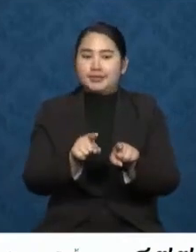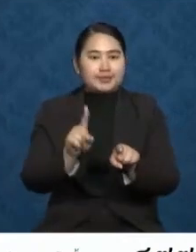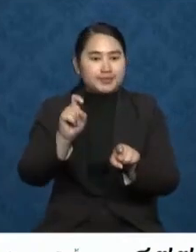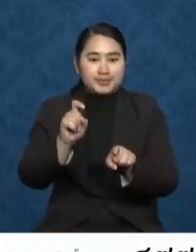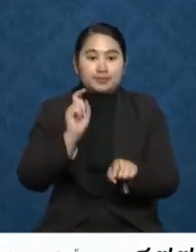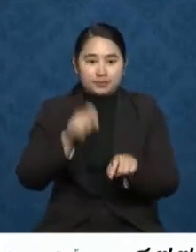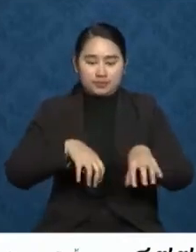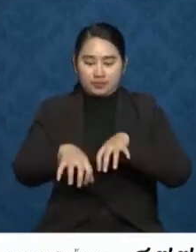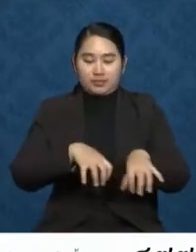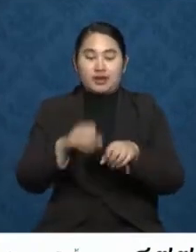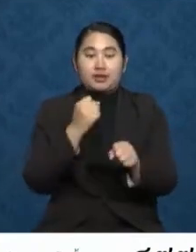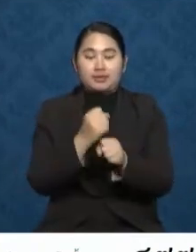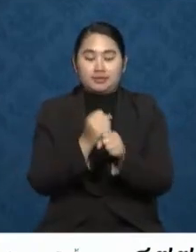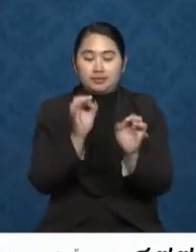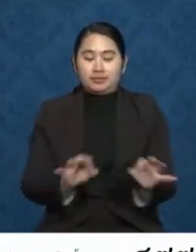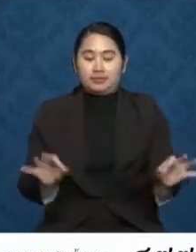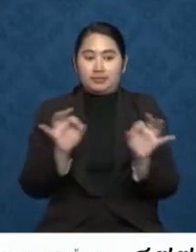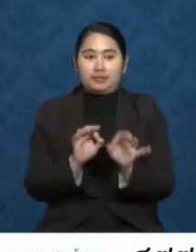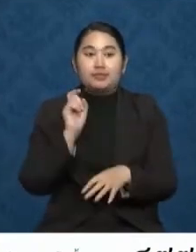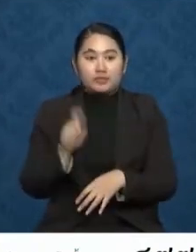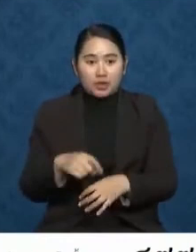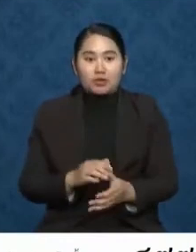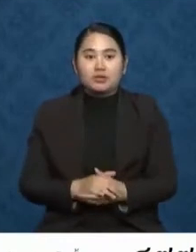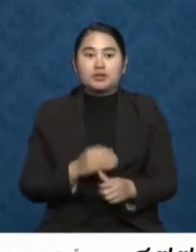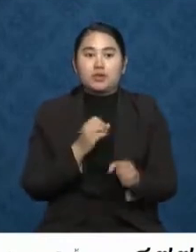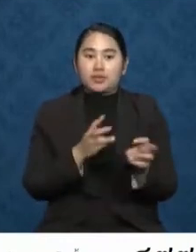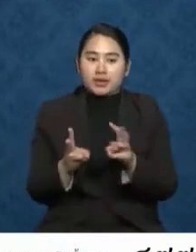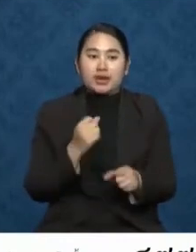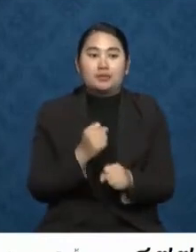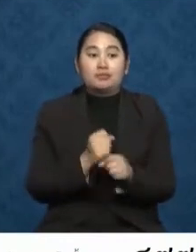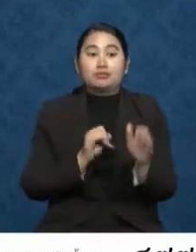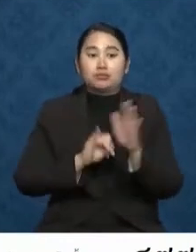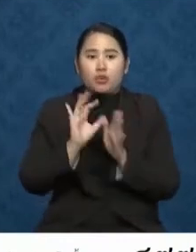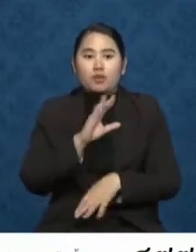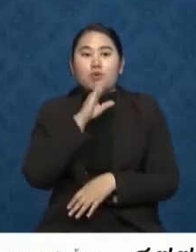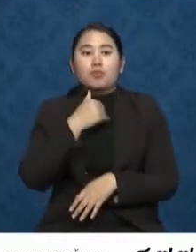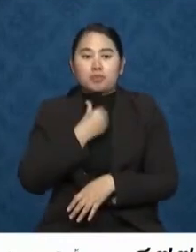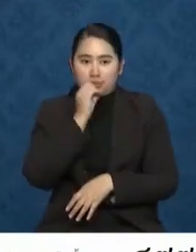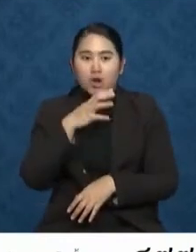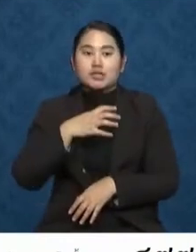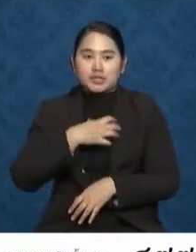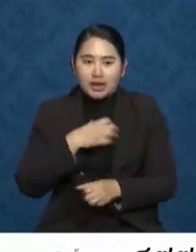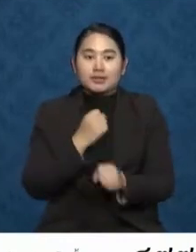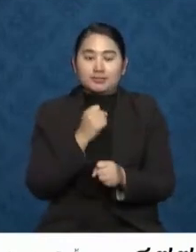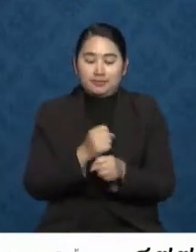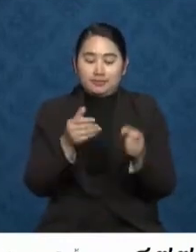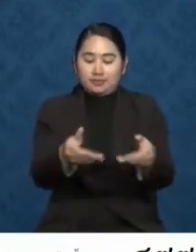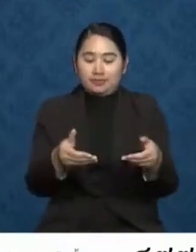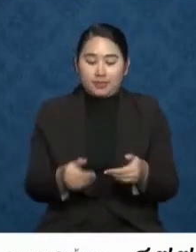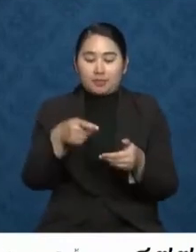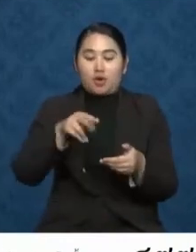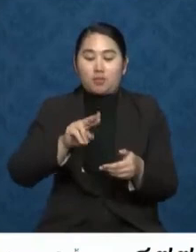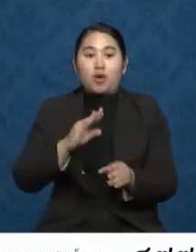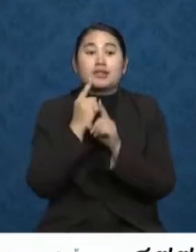านต้องจัดลำดับความสำคัญให้ได้และจัดความสำคัญให้ถูกหากท่านยืนยันจะทำตามที่ท่านเสนอมาในร่างพระราชบัญญัติปี67